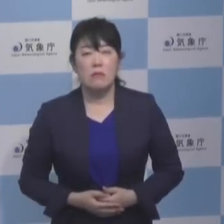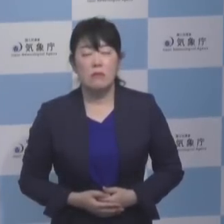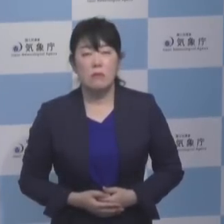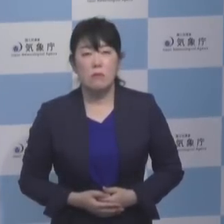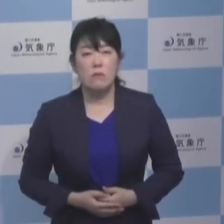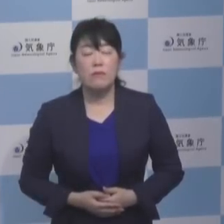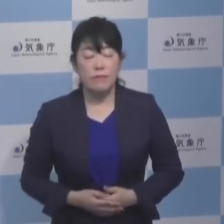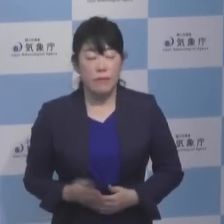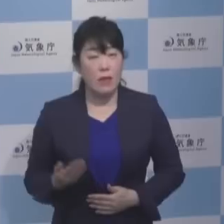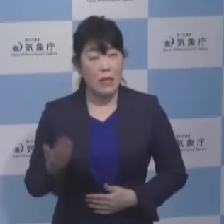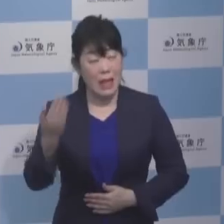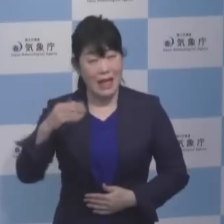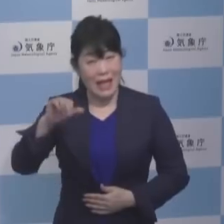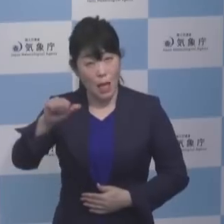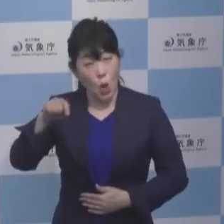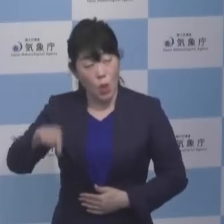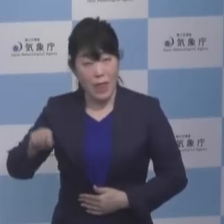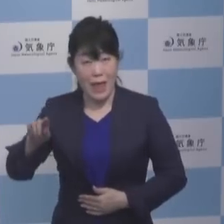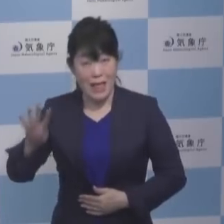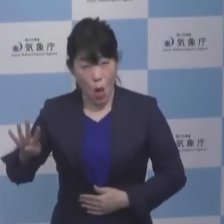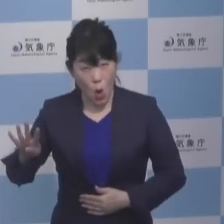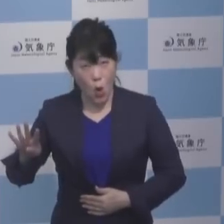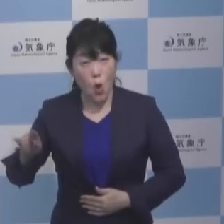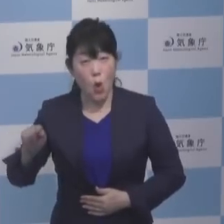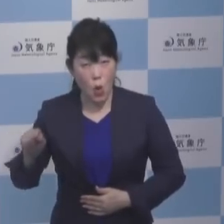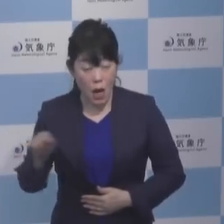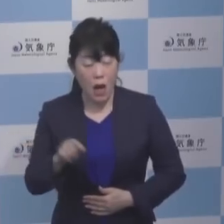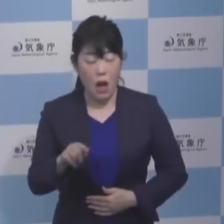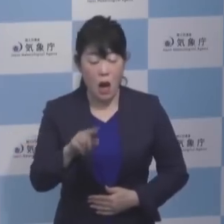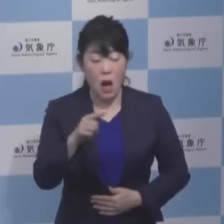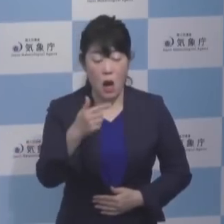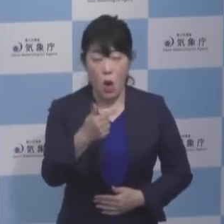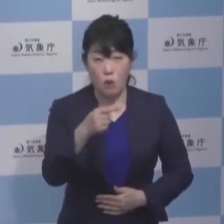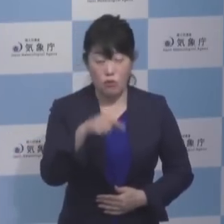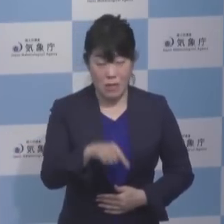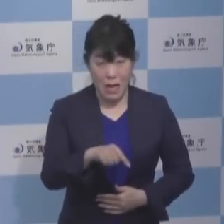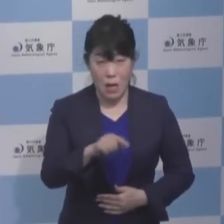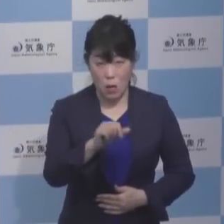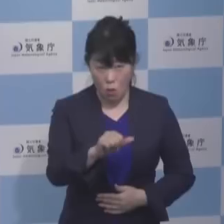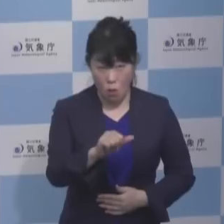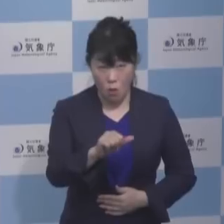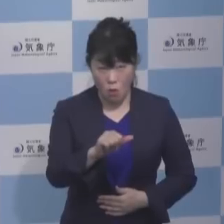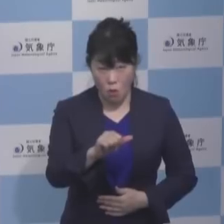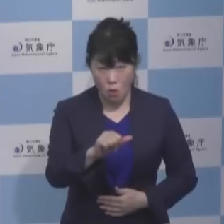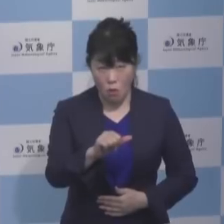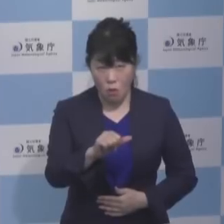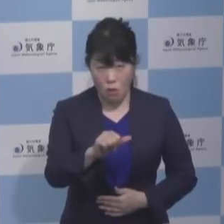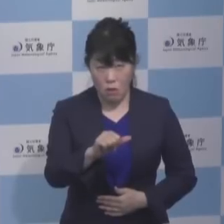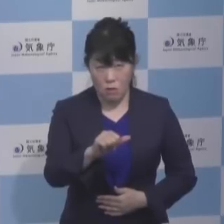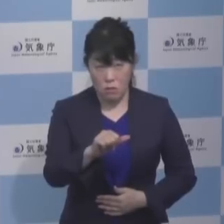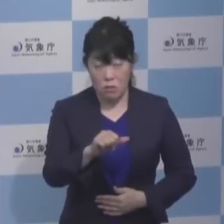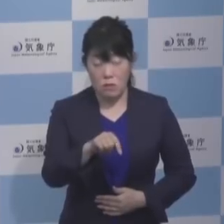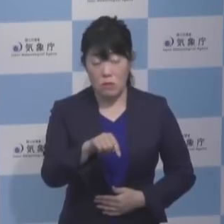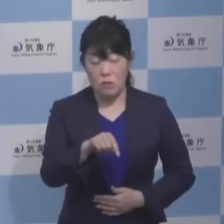前回が 5.4 から今回 6.5 になるからということですね。そうですね、